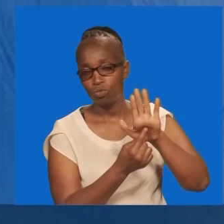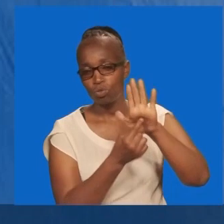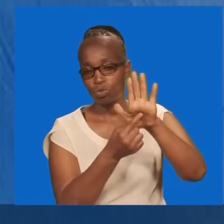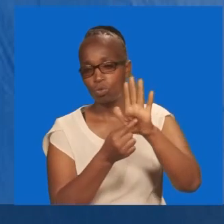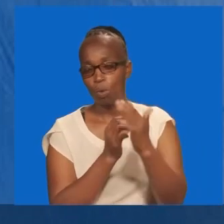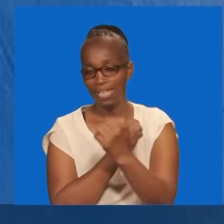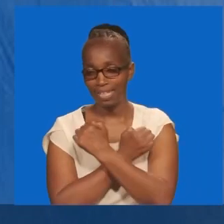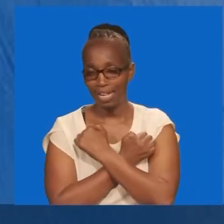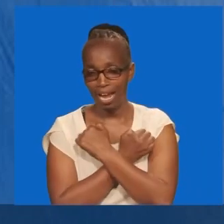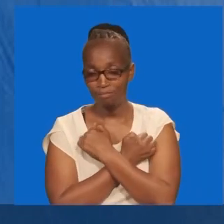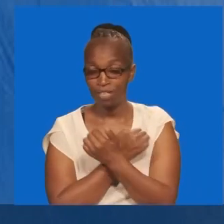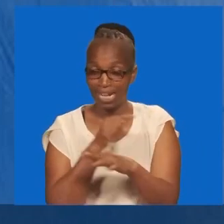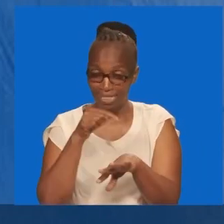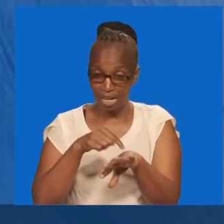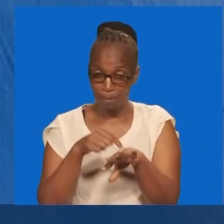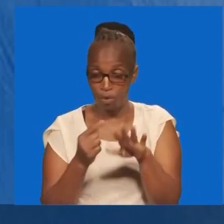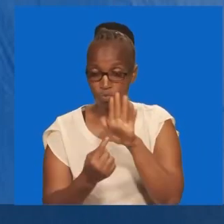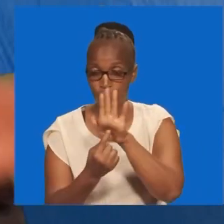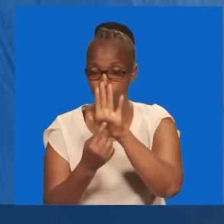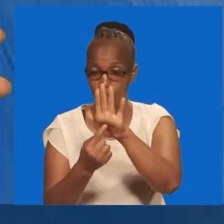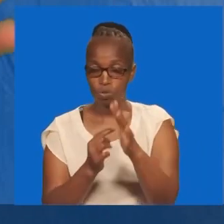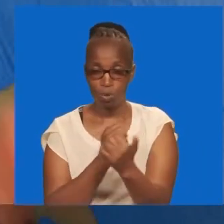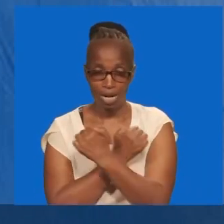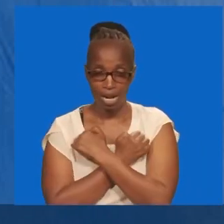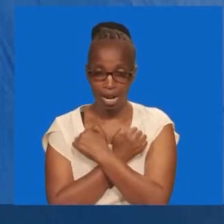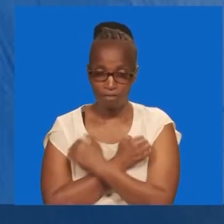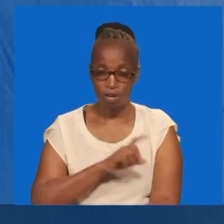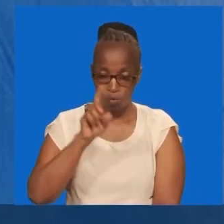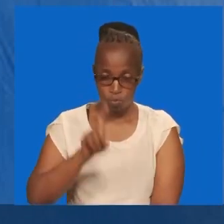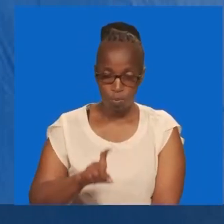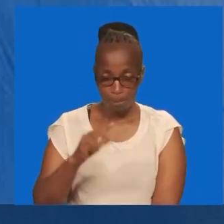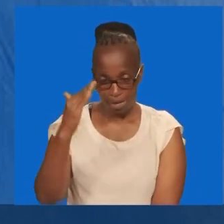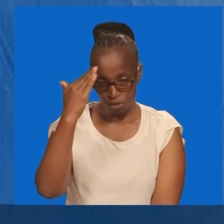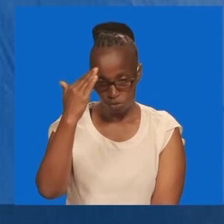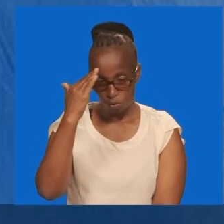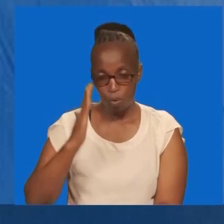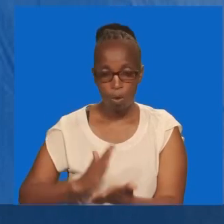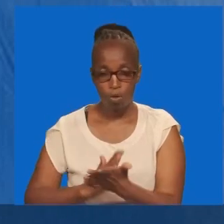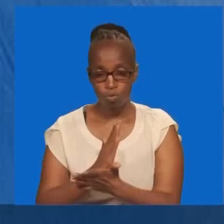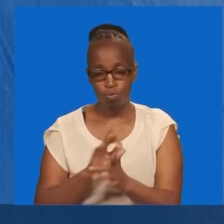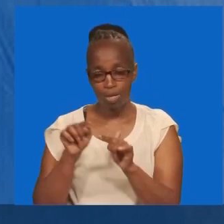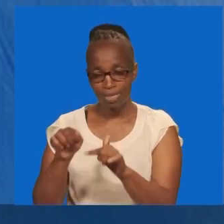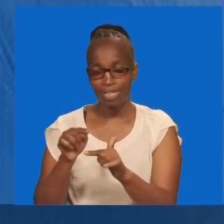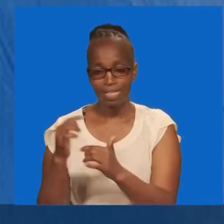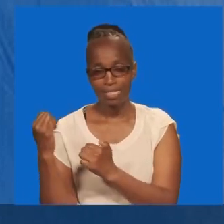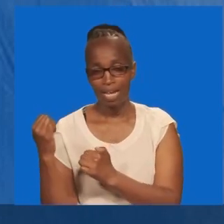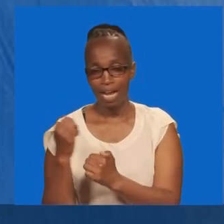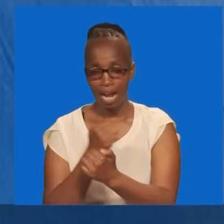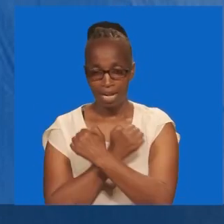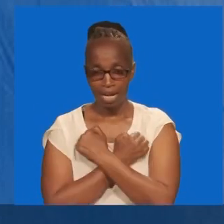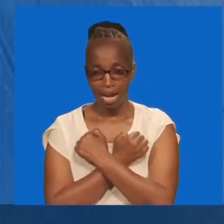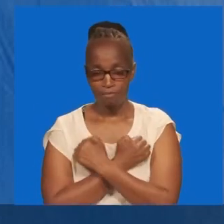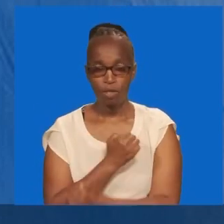jukumu langu kuonyesha upendo. Na ninapoonyesha upendo, ni ya kwamba kupitia kwa upendo